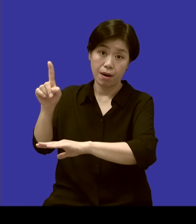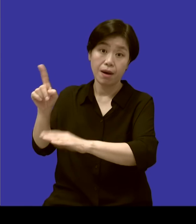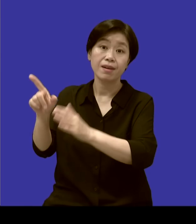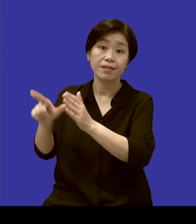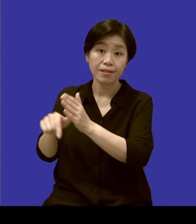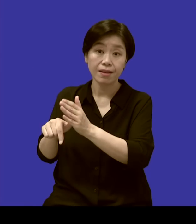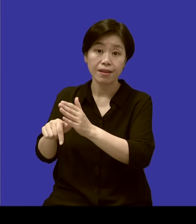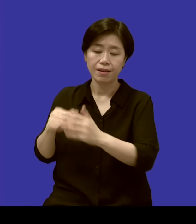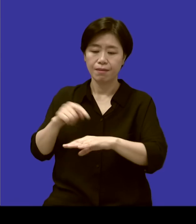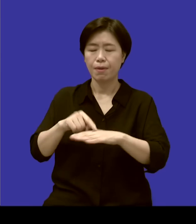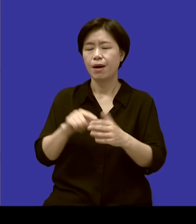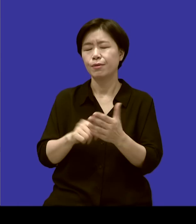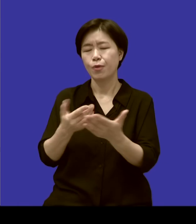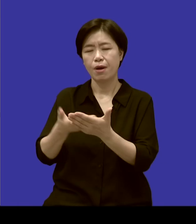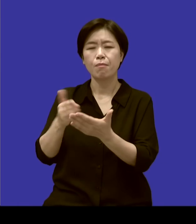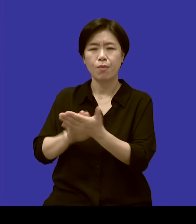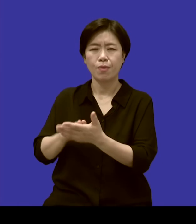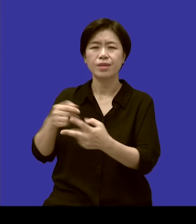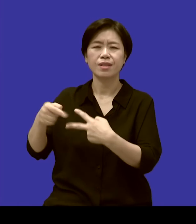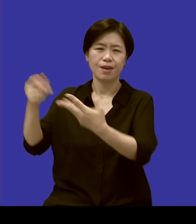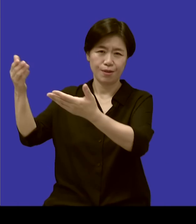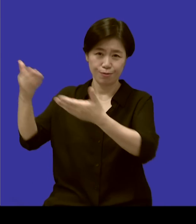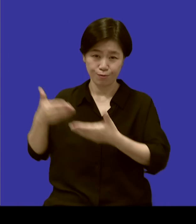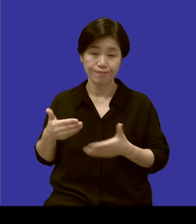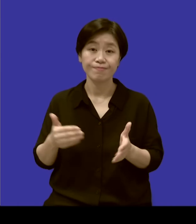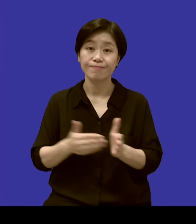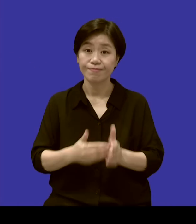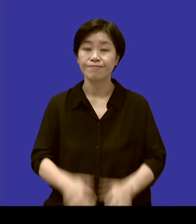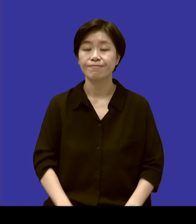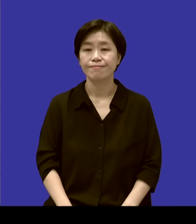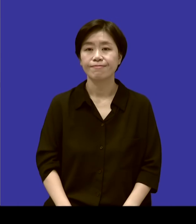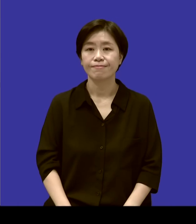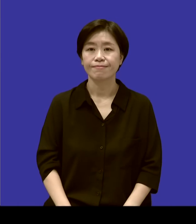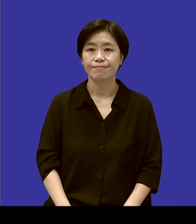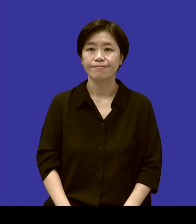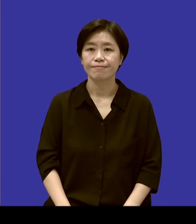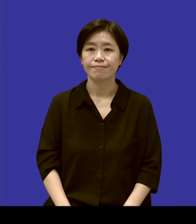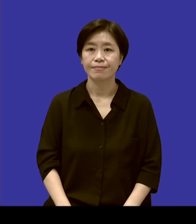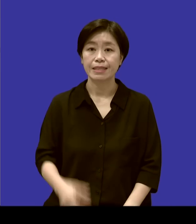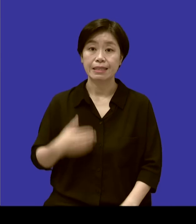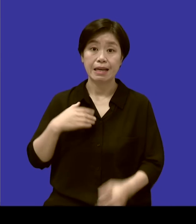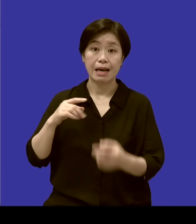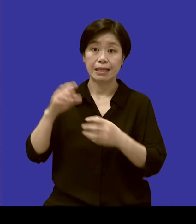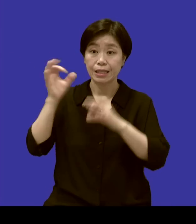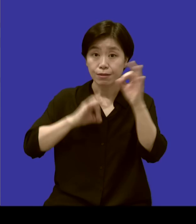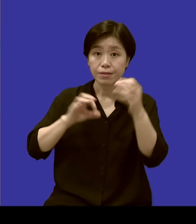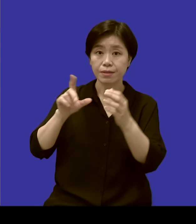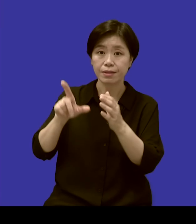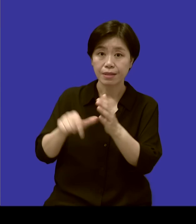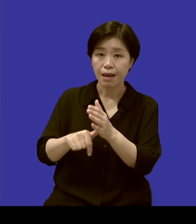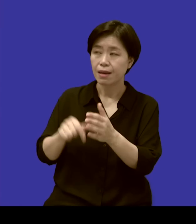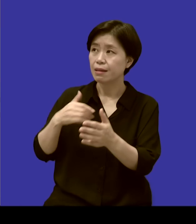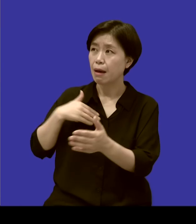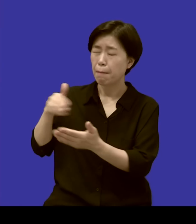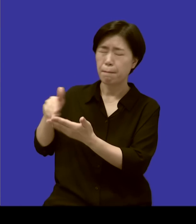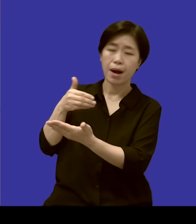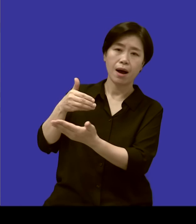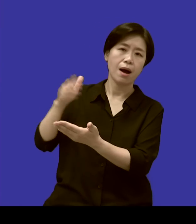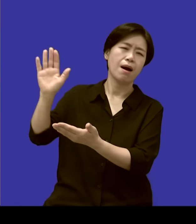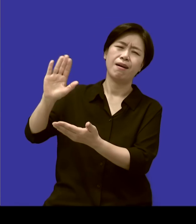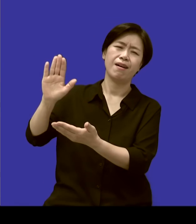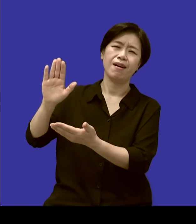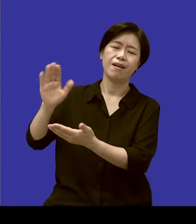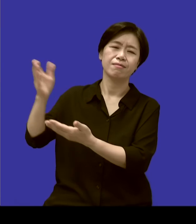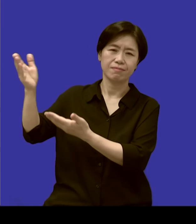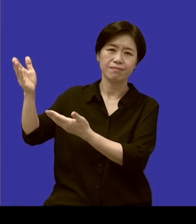이렇게 회복시켜 주시고 이해해 주시고 예. 그래서 냉정하게 나를 치시는 하나님이 아니라 예. 그렇기 때문에